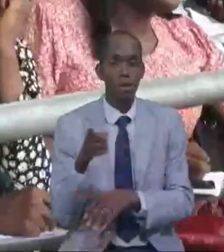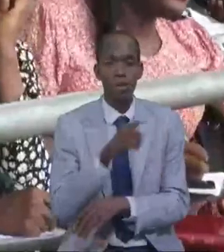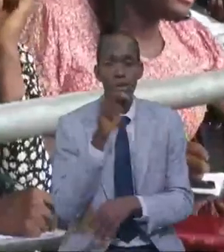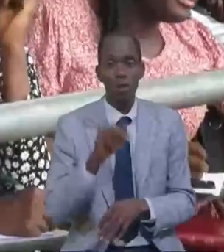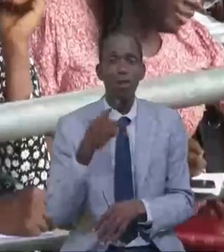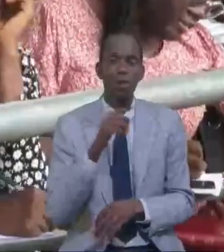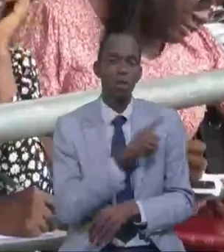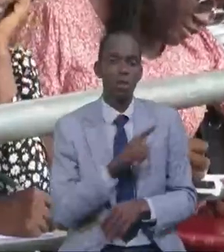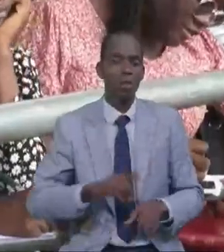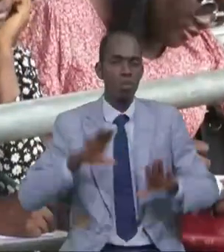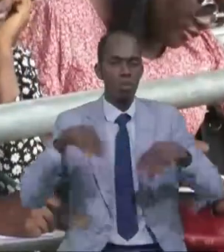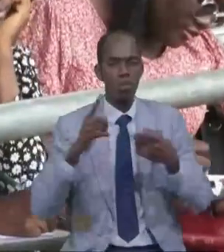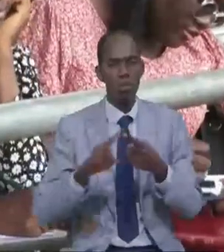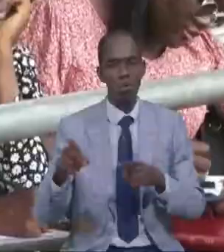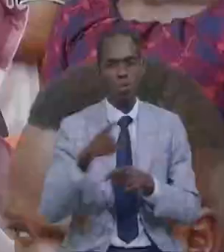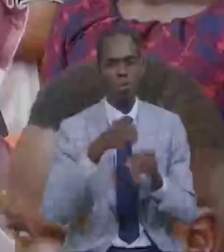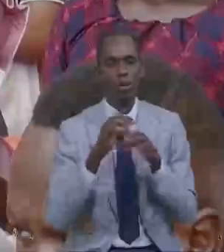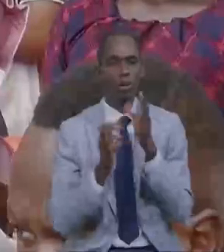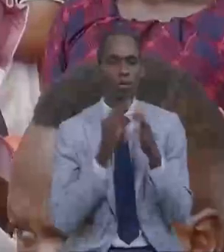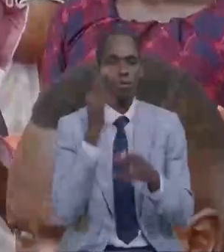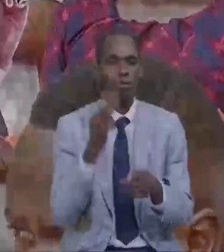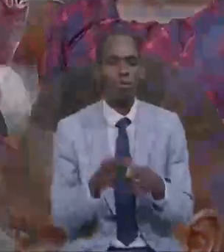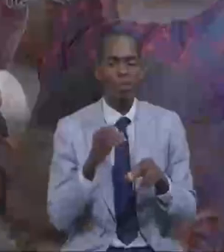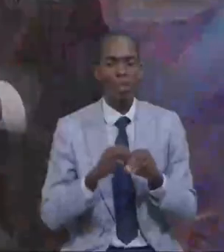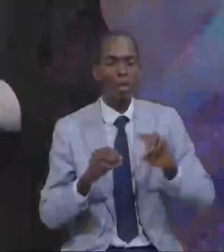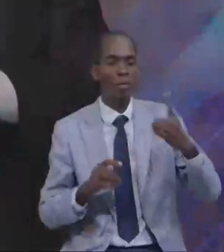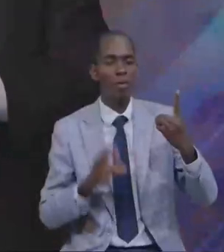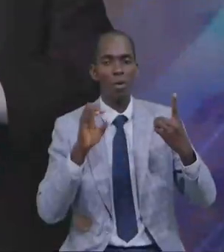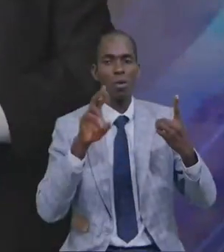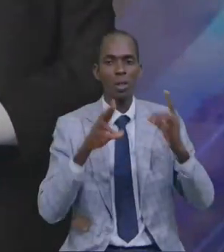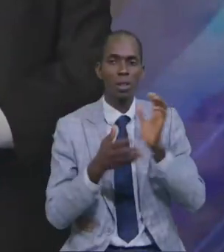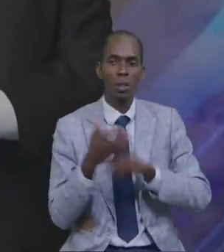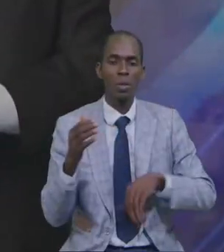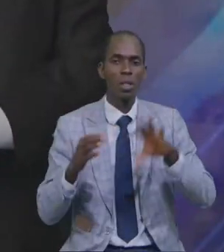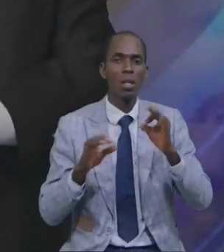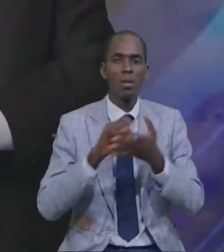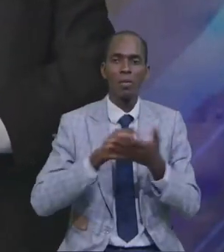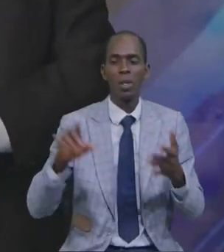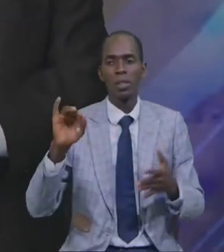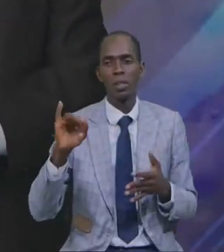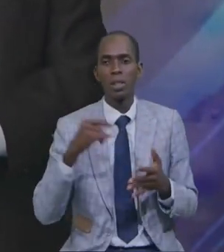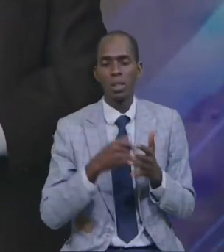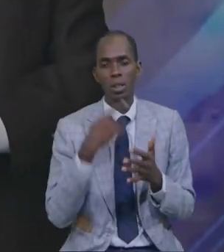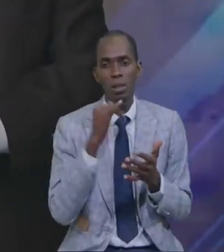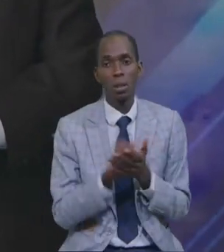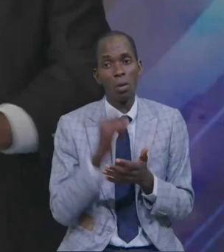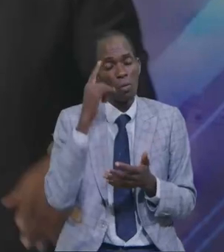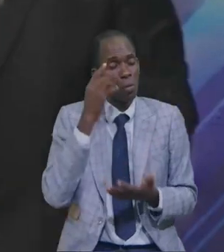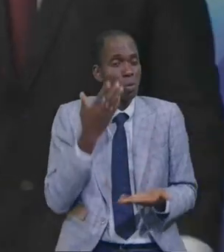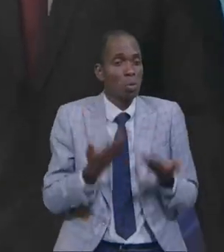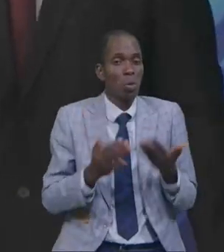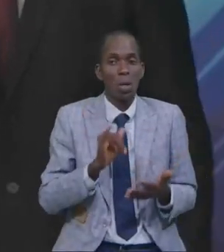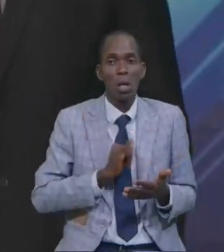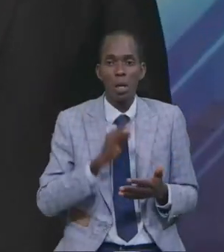19. Même si je suis libre à l'égard de tous, je me suis rendu serviteur de